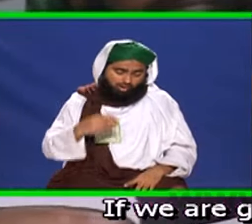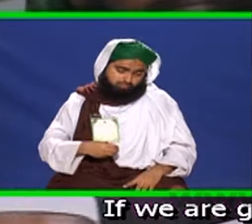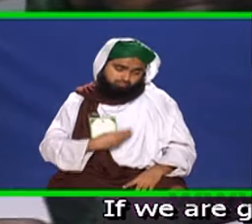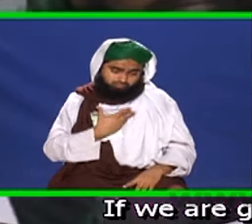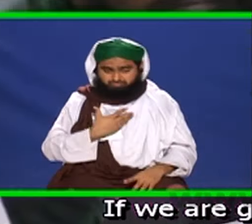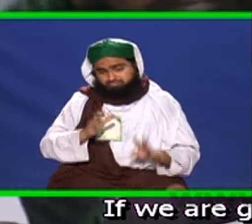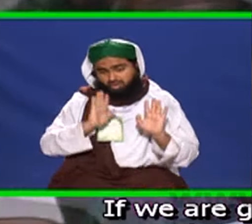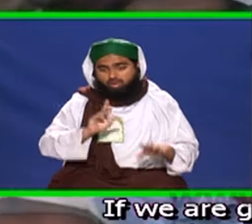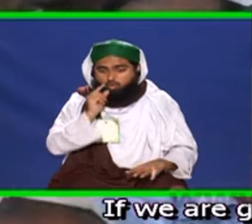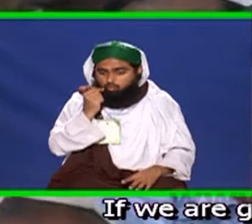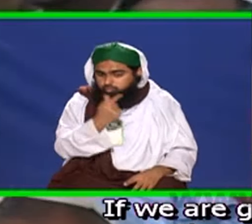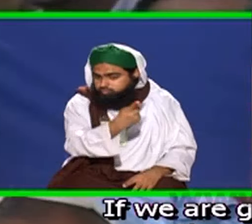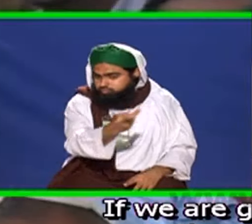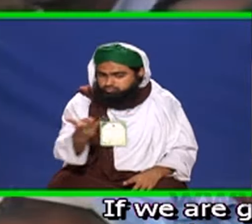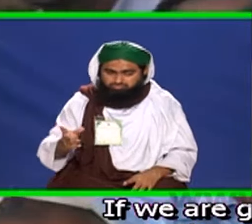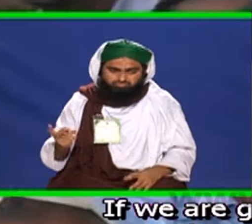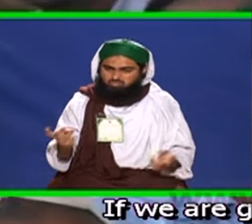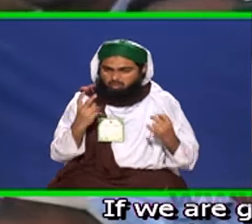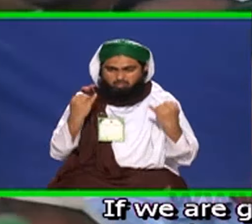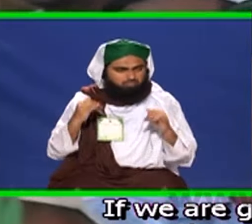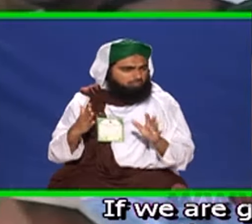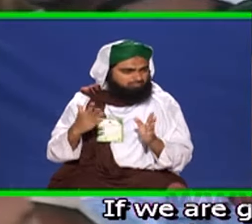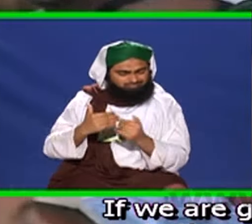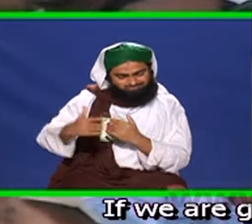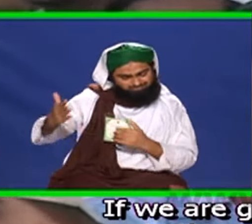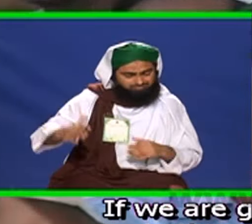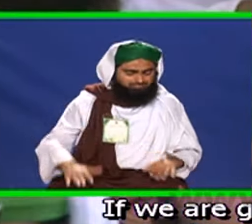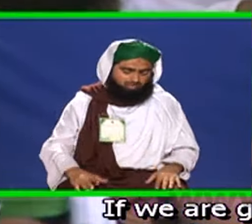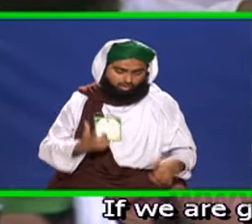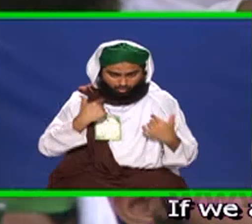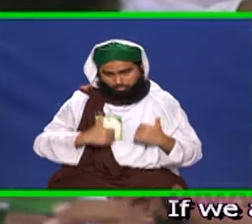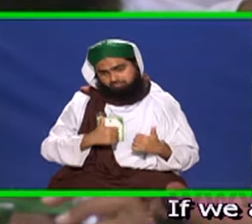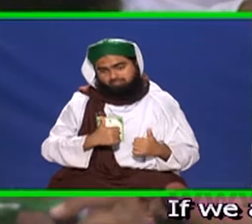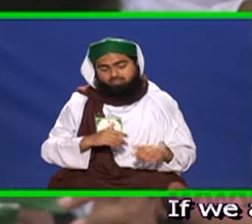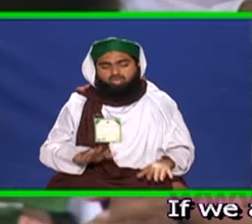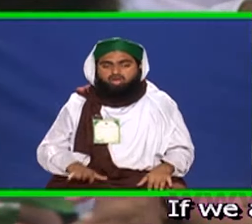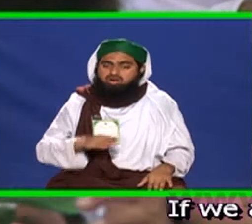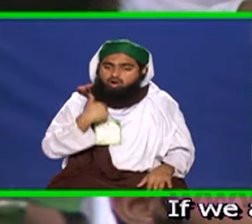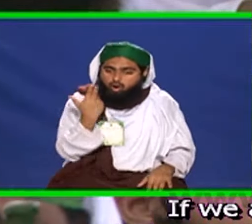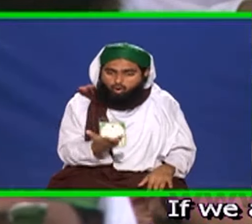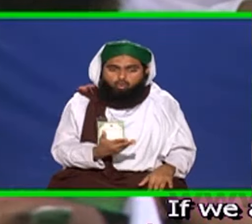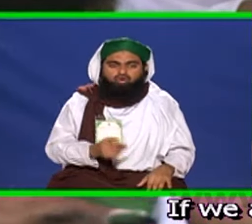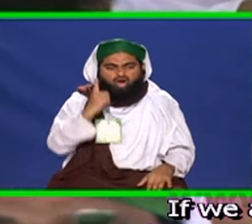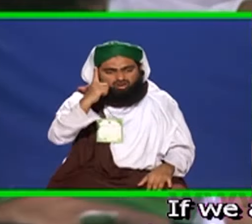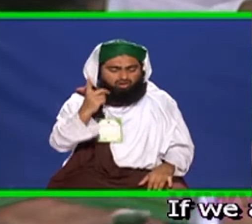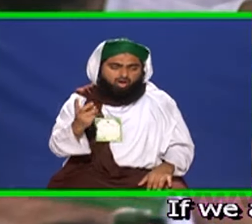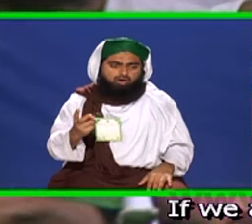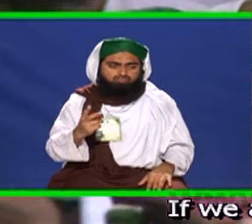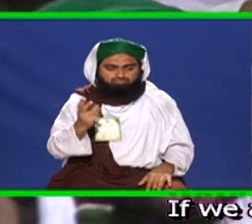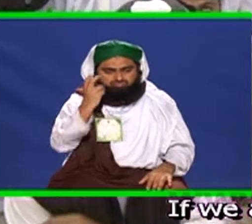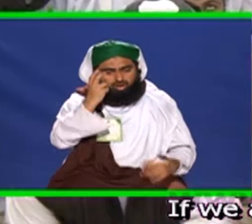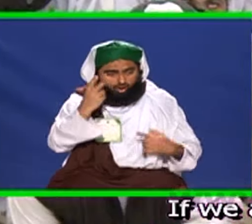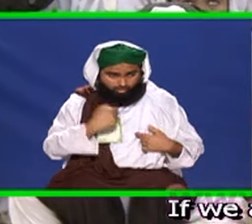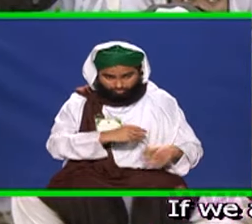اچھے اور معاشرے کے نزدیک ذلیل ہیں کوئی فرق نہیں پڑتا ہماری صحت پر. اگر معاذ اللہ اللہ کے نزدیک